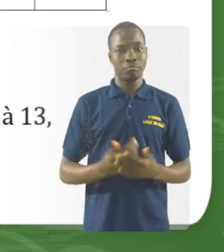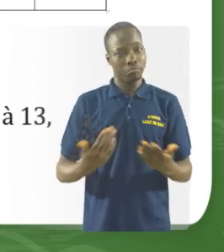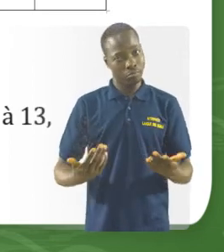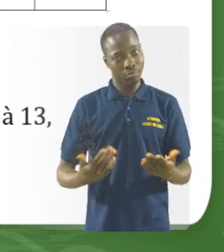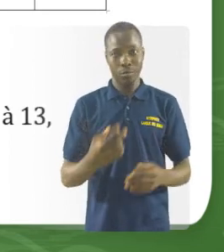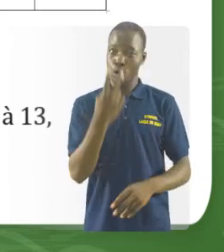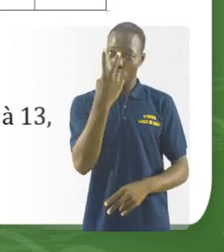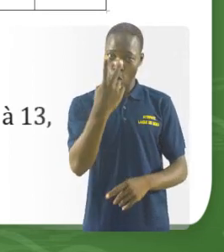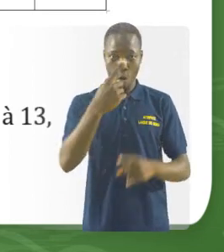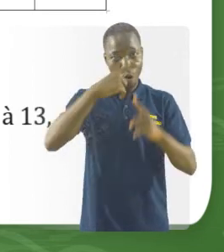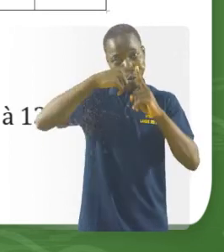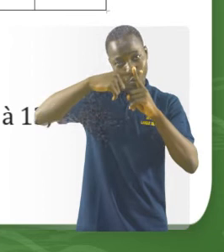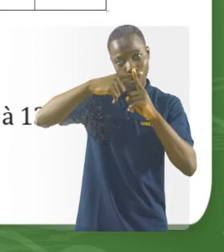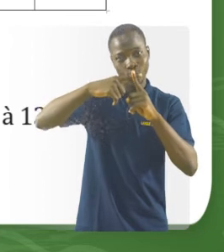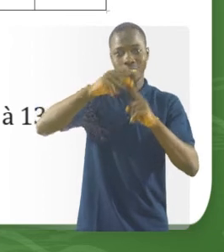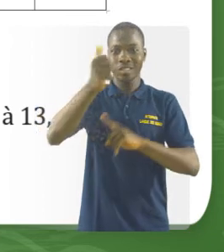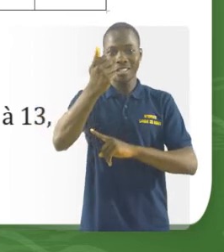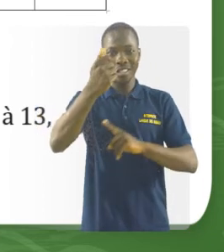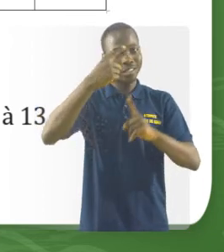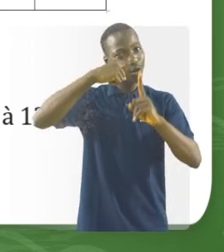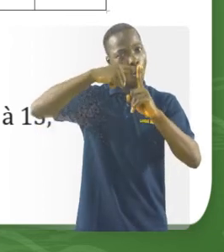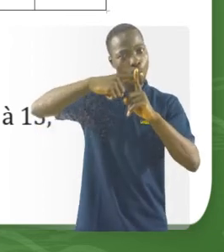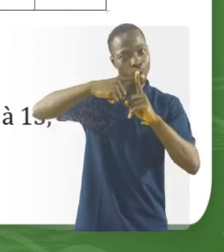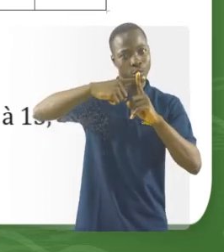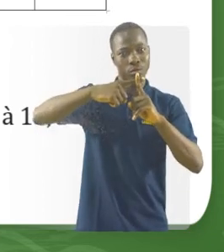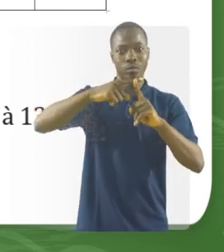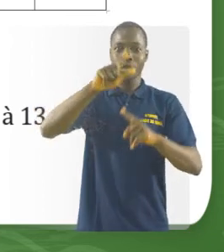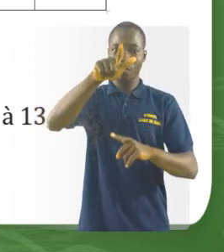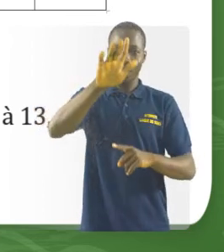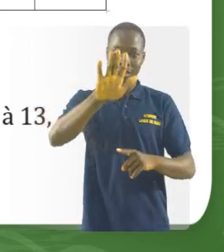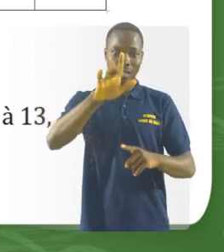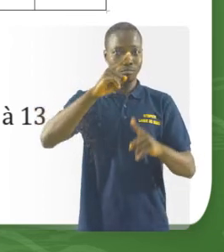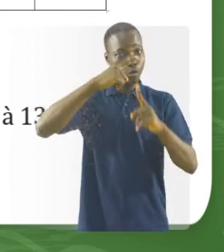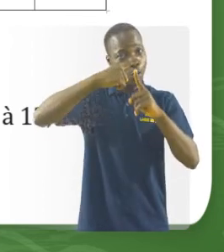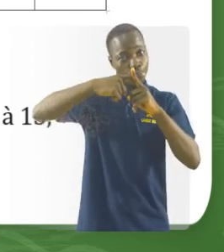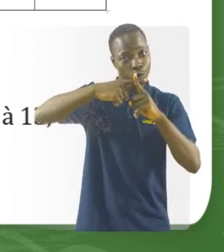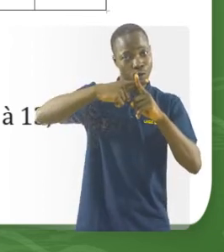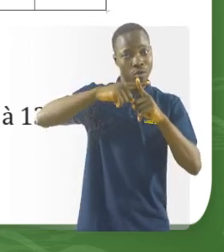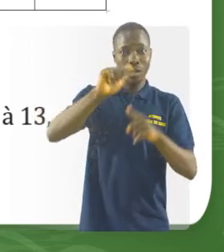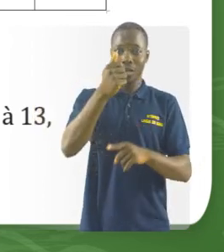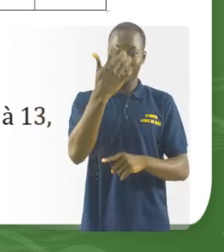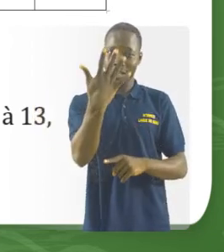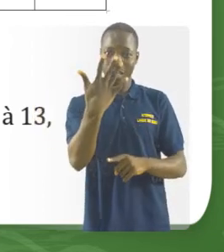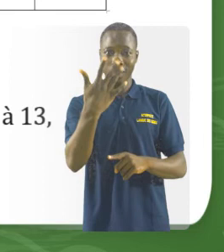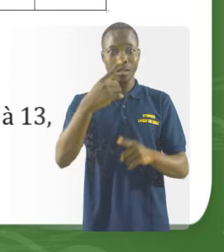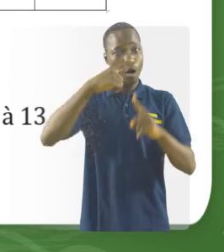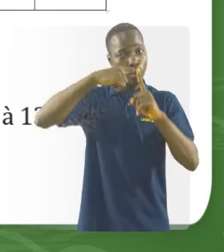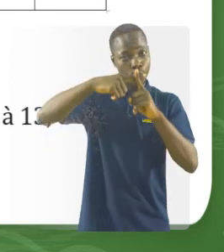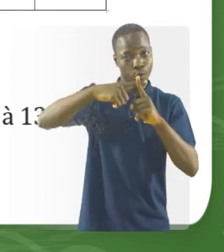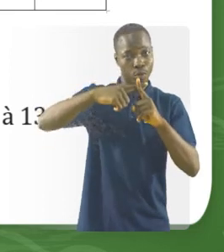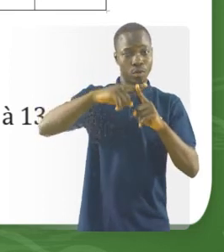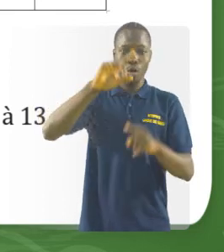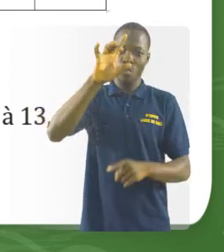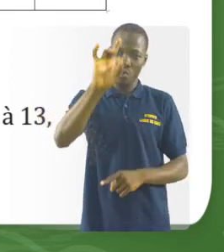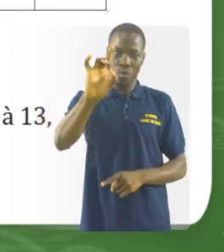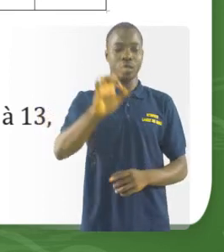2 plus 10 plus 25 plus 15 plus